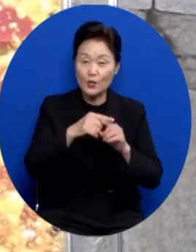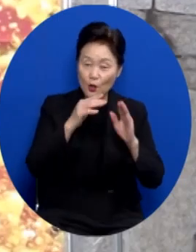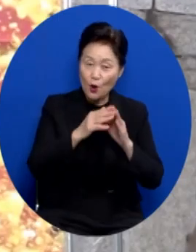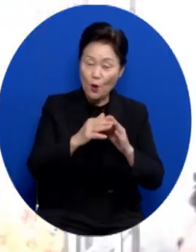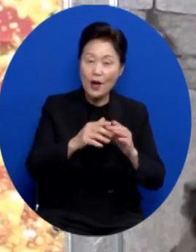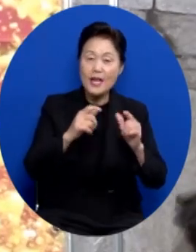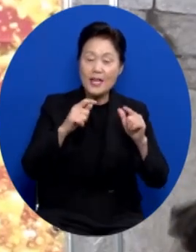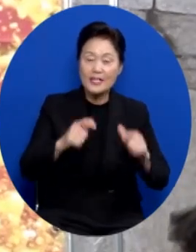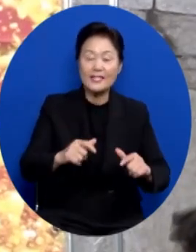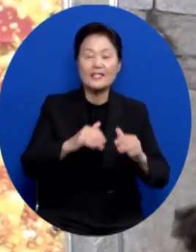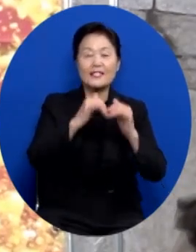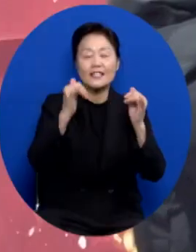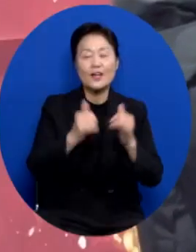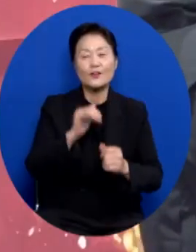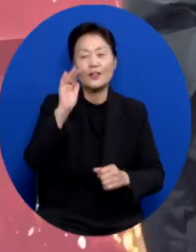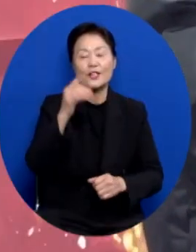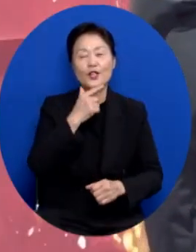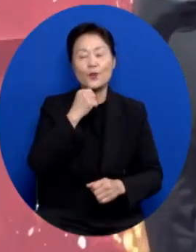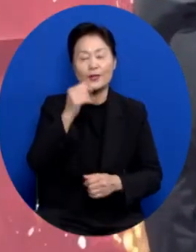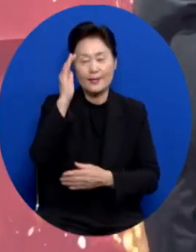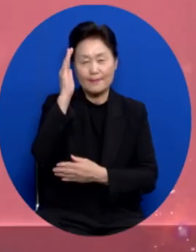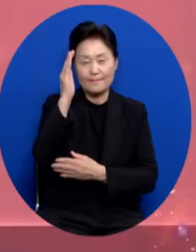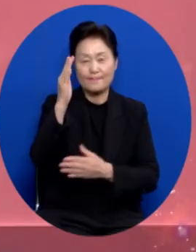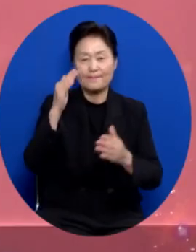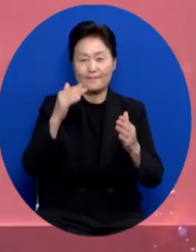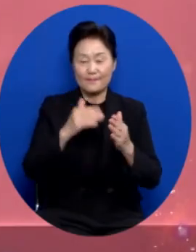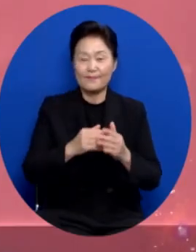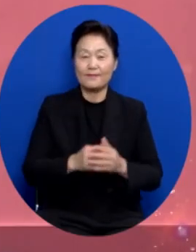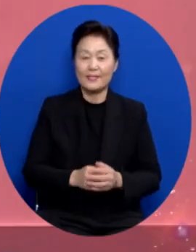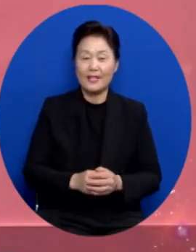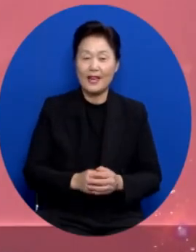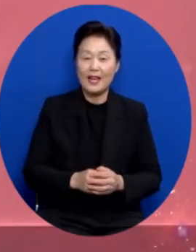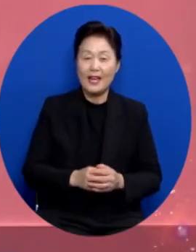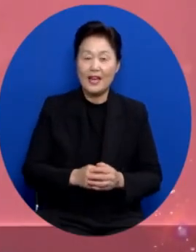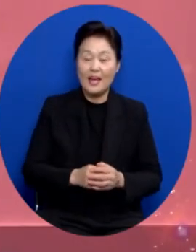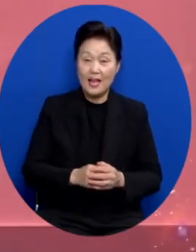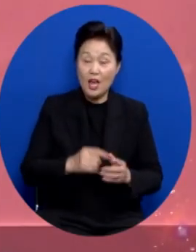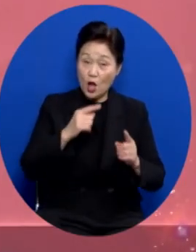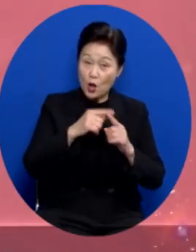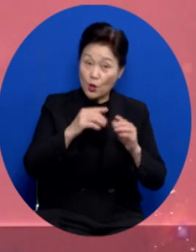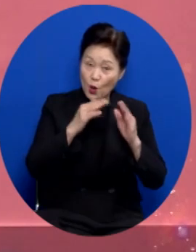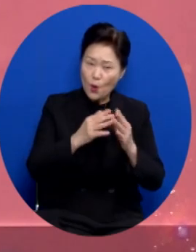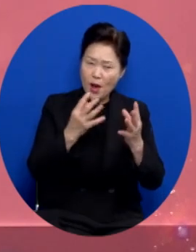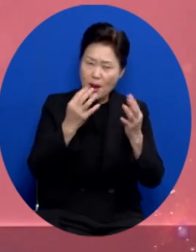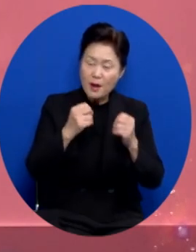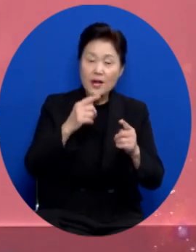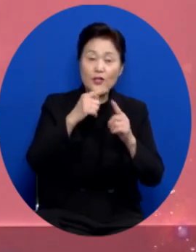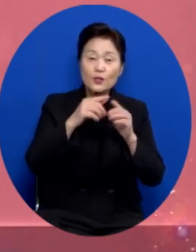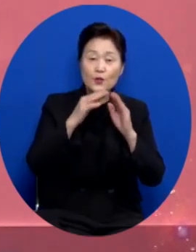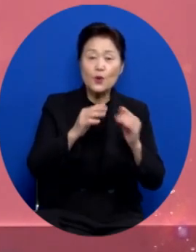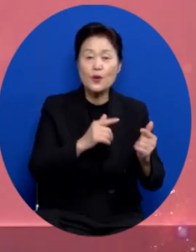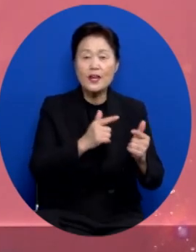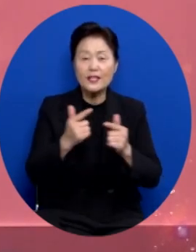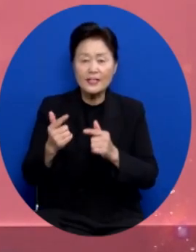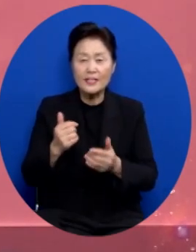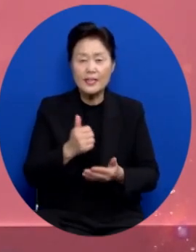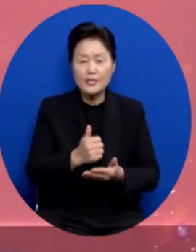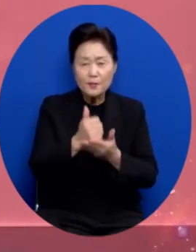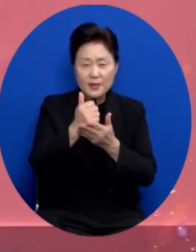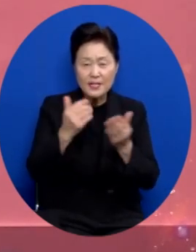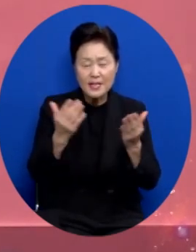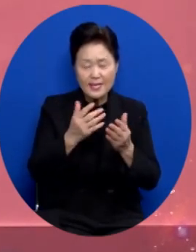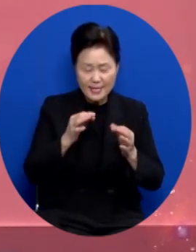지역사회가 되길 바란다고 말했습니다 교회 많은 교회들이 또 있는 을